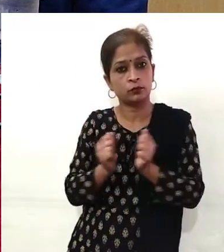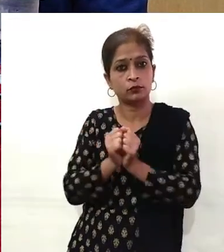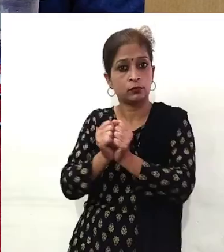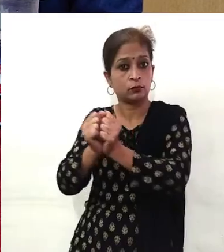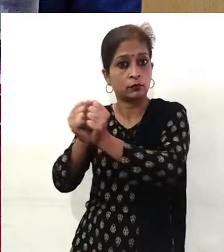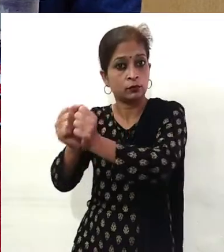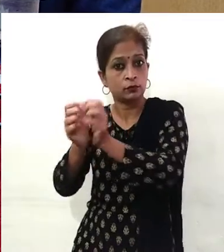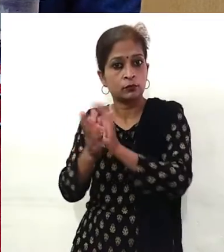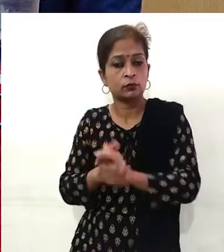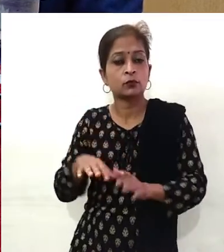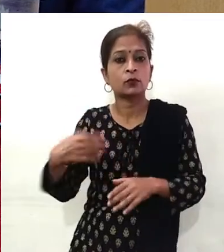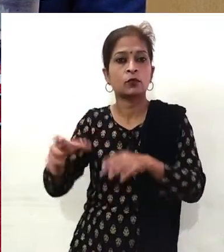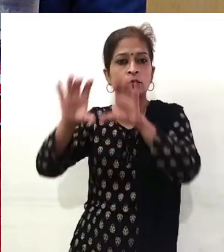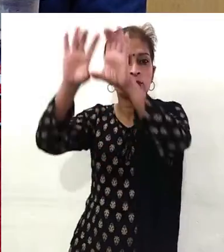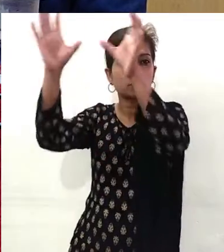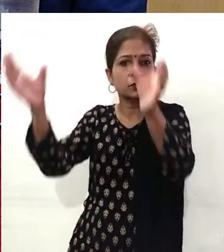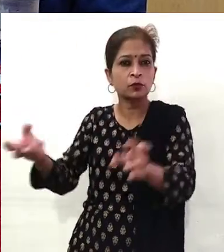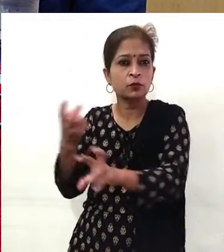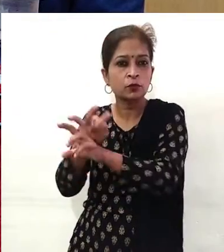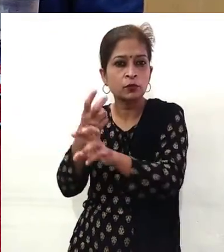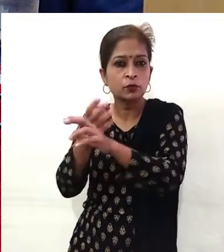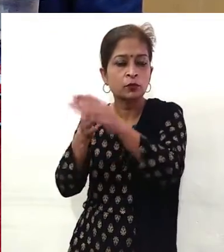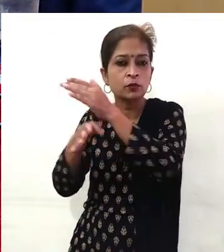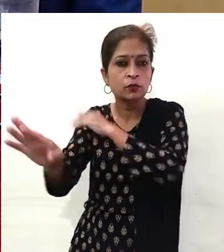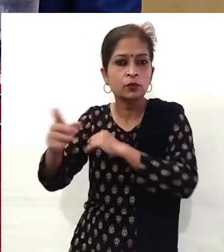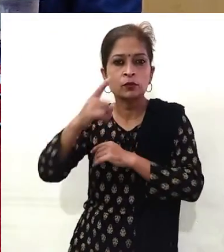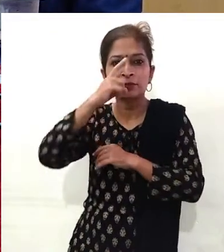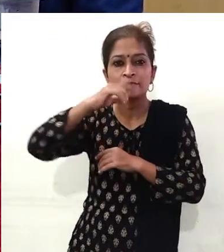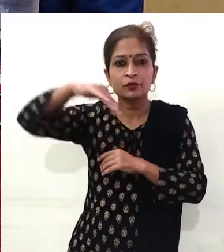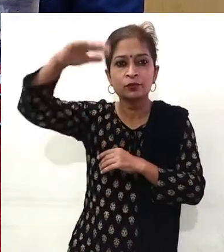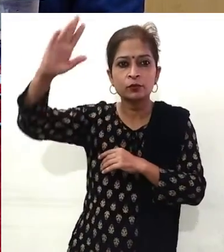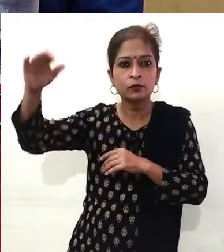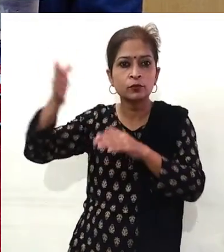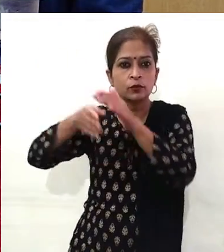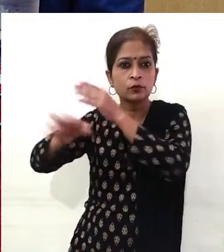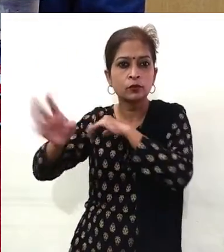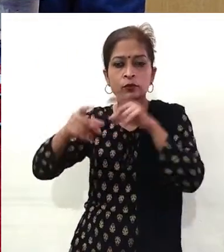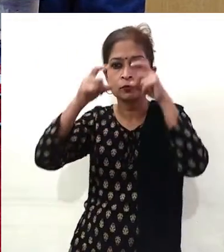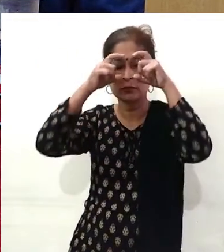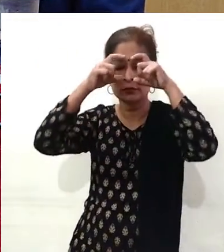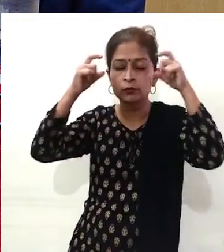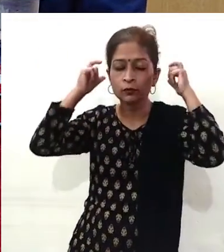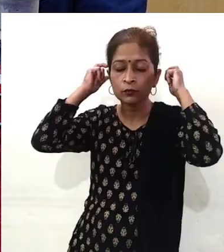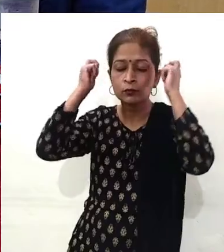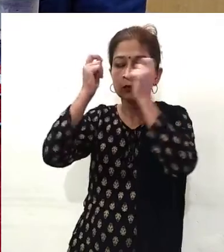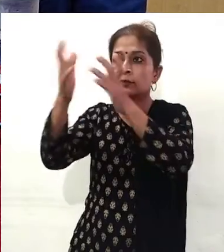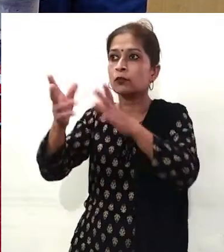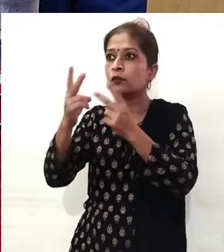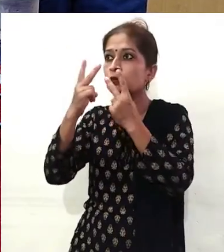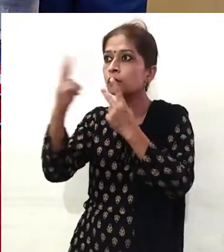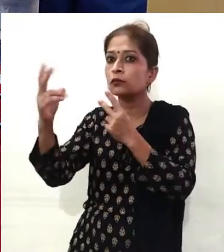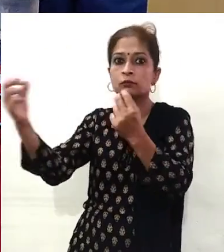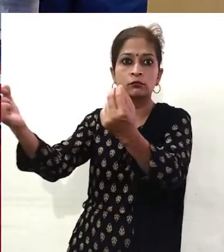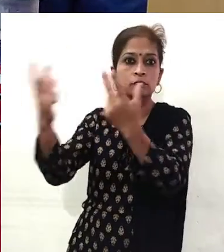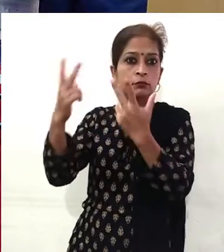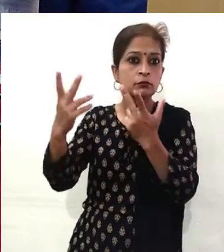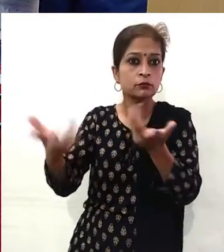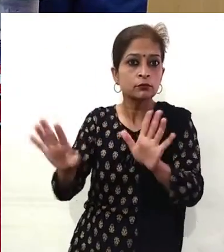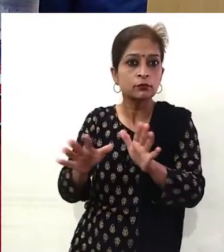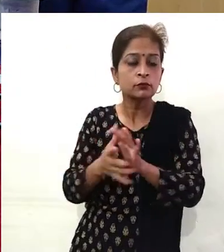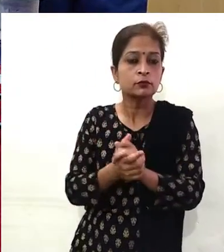गया गुफा के अंदर, नील पर्वत के ऊपर। आंखें जब खोली गई तो दंग रह गए विद्यापति